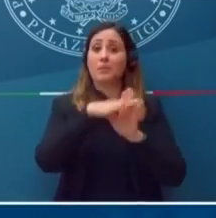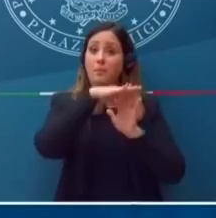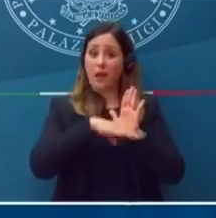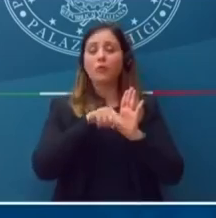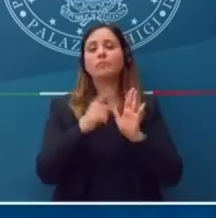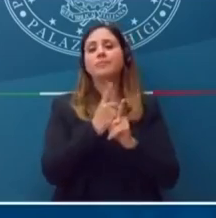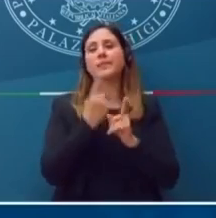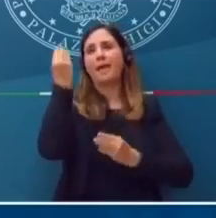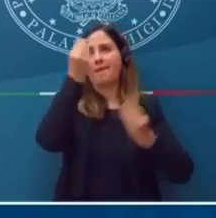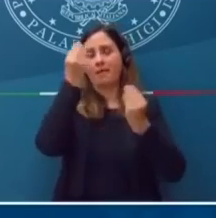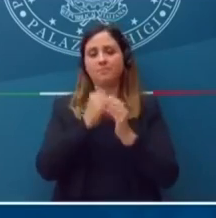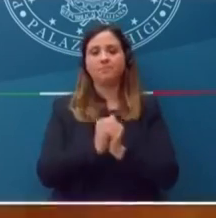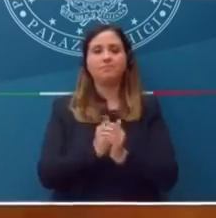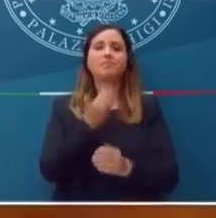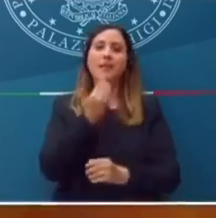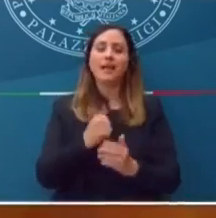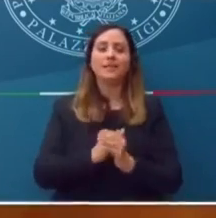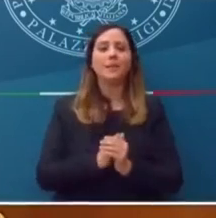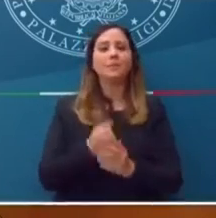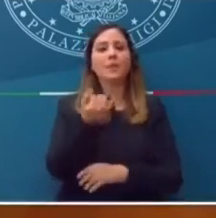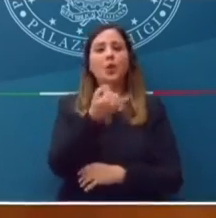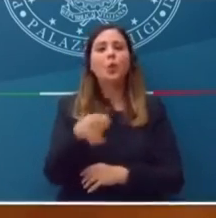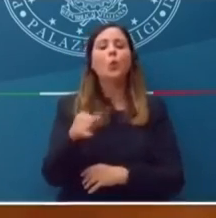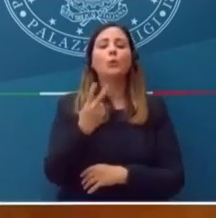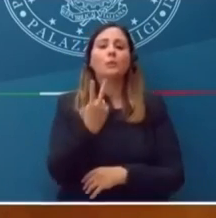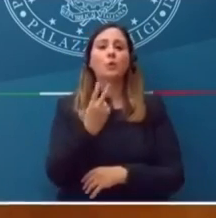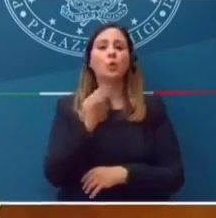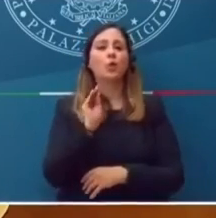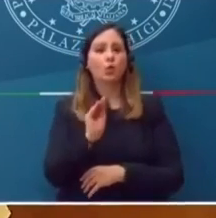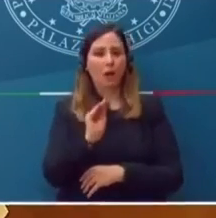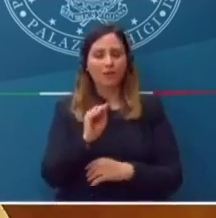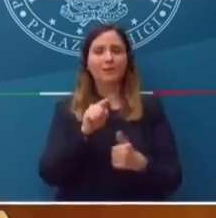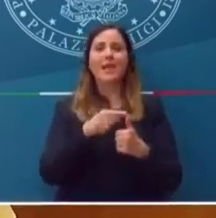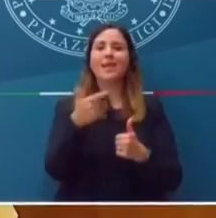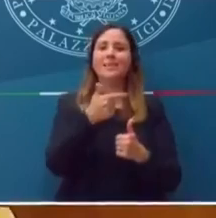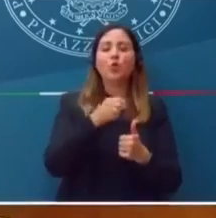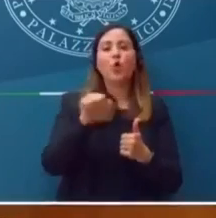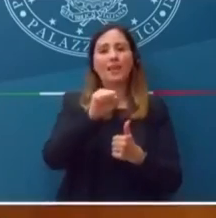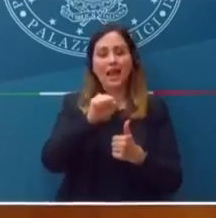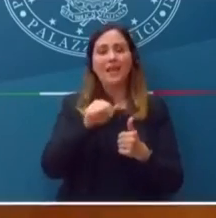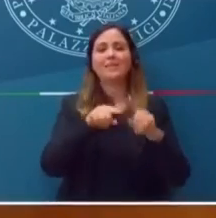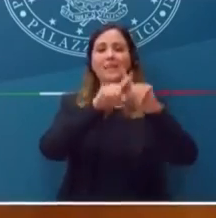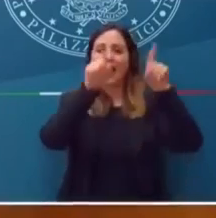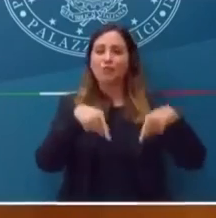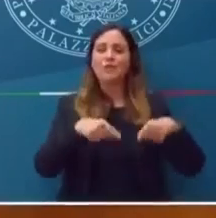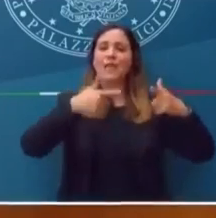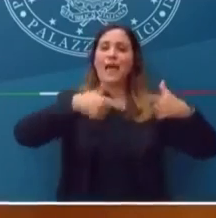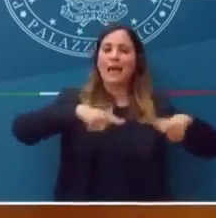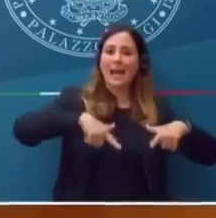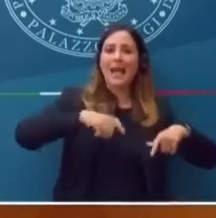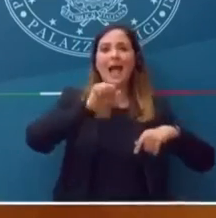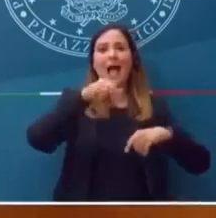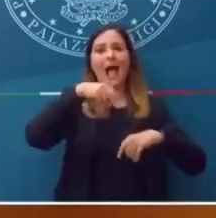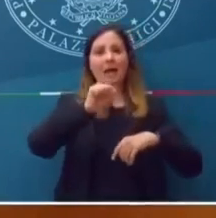Grazie. Ecco, abbiamo le ultime due domande. Teodoro Andreadis dell'agenzia greca ANA e della TV